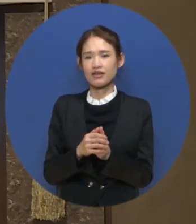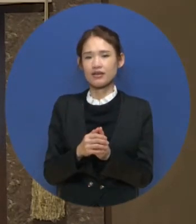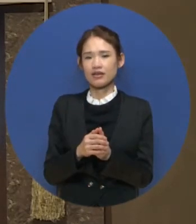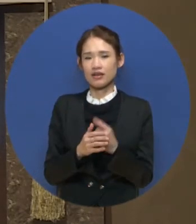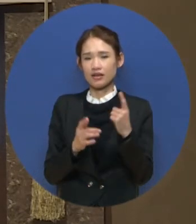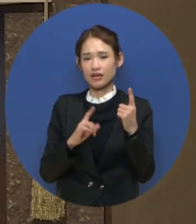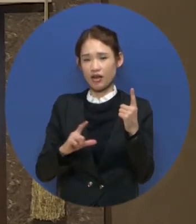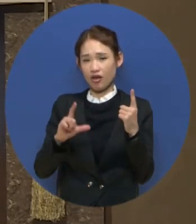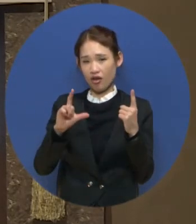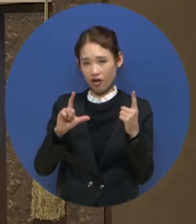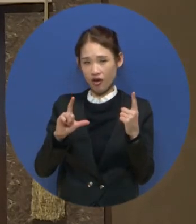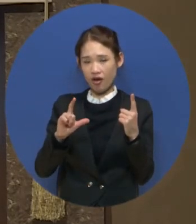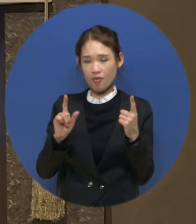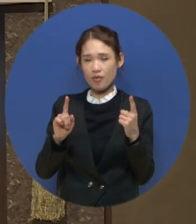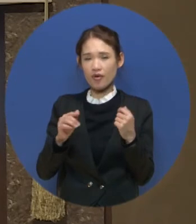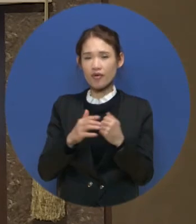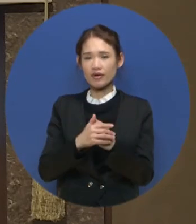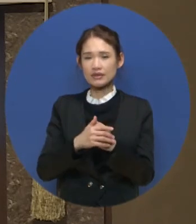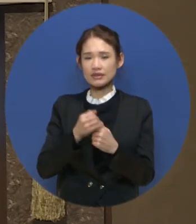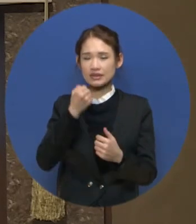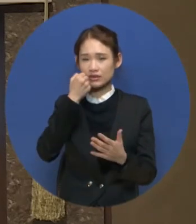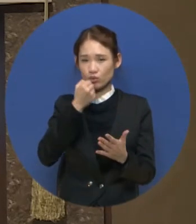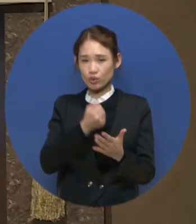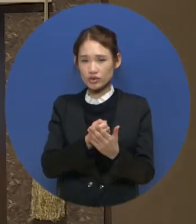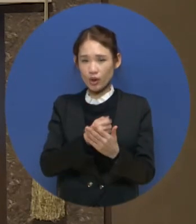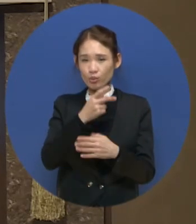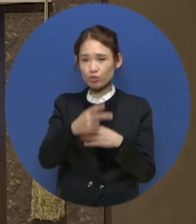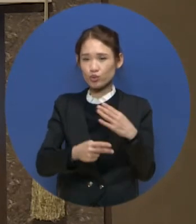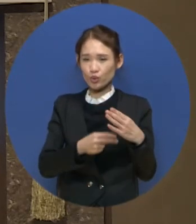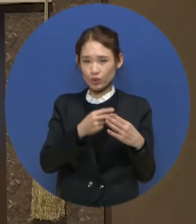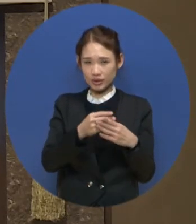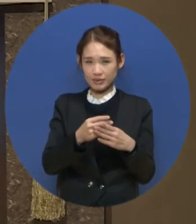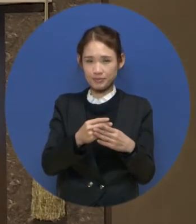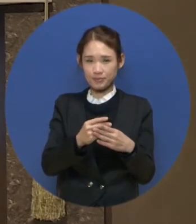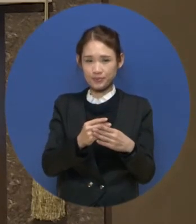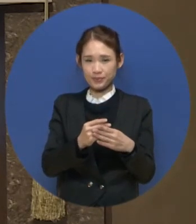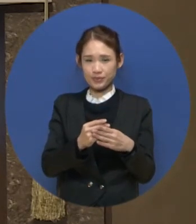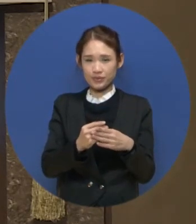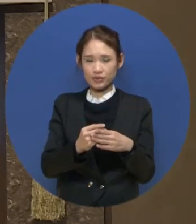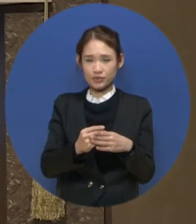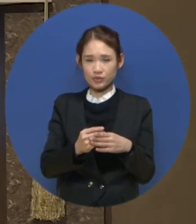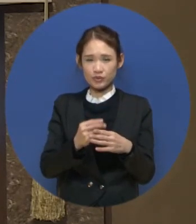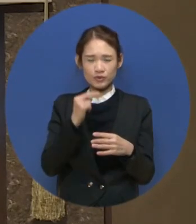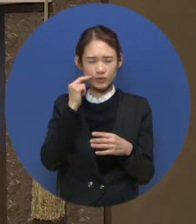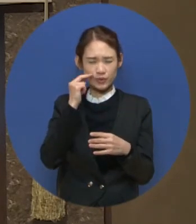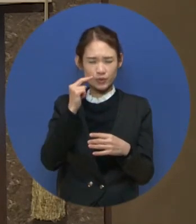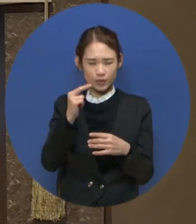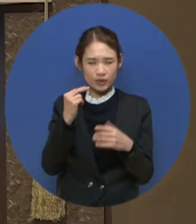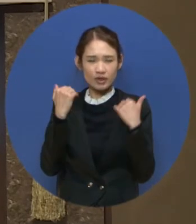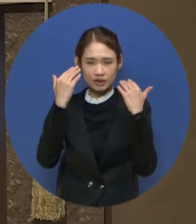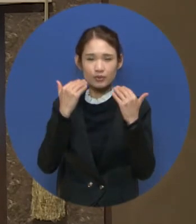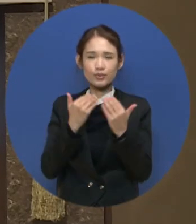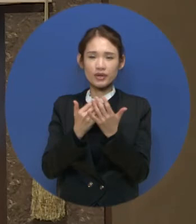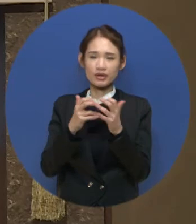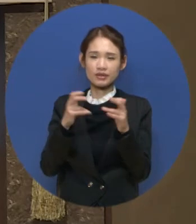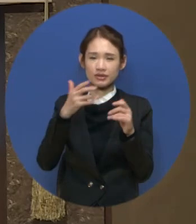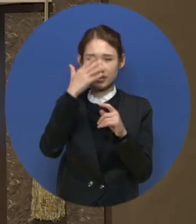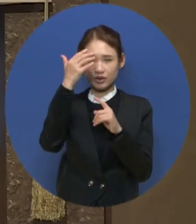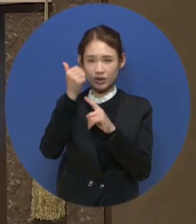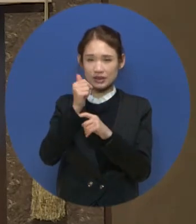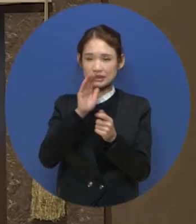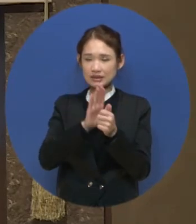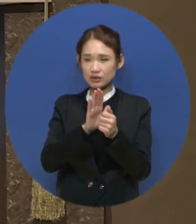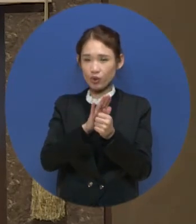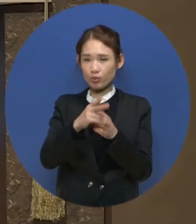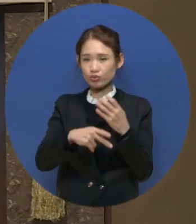다른 하나는, 아까 이제 챌린지 프로그램이라고 해서 그렇게 좀 최중증 발달장애 청년들을